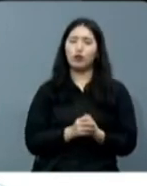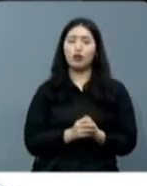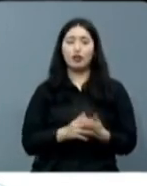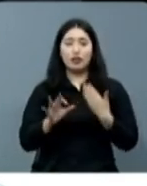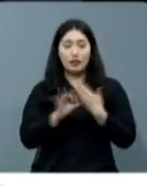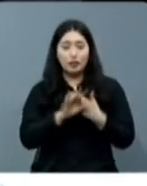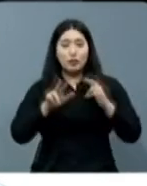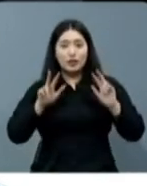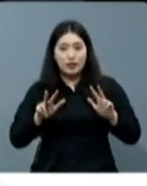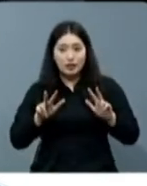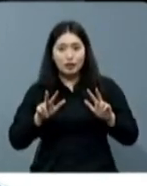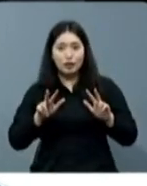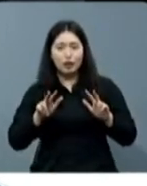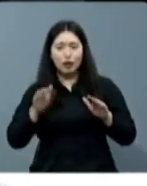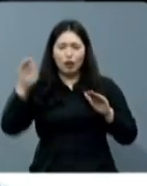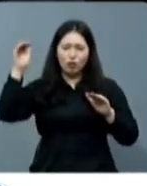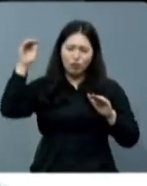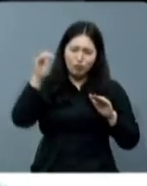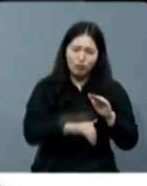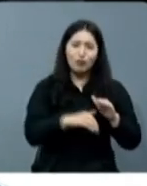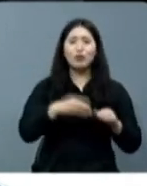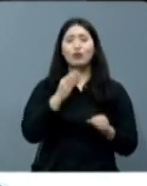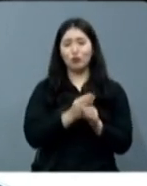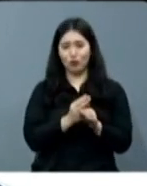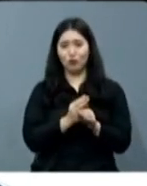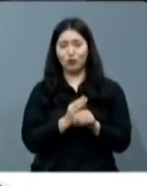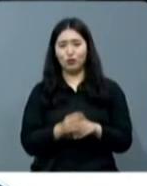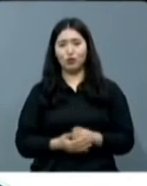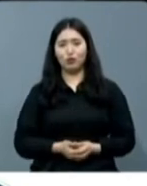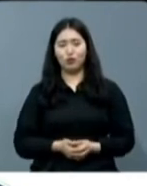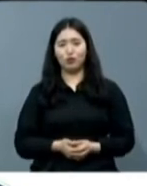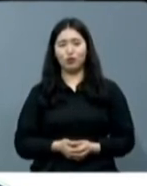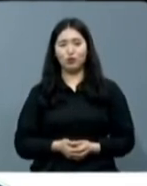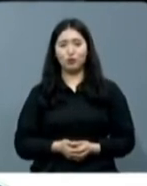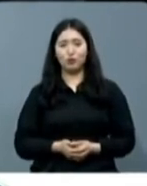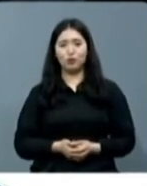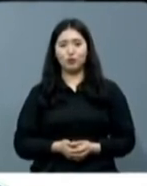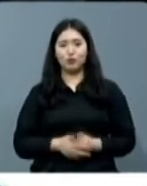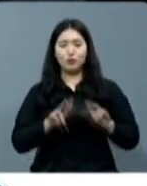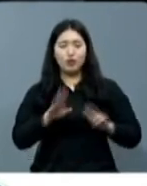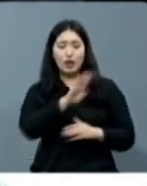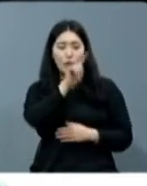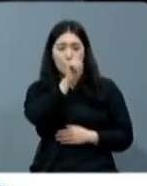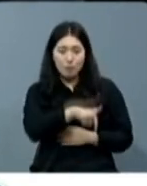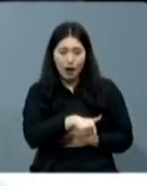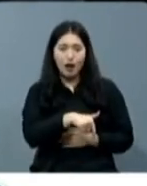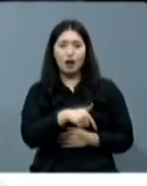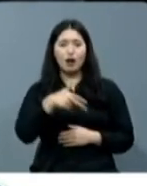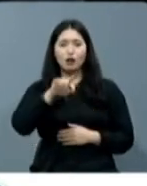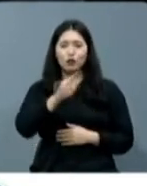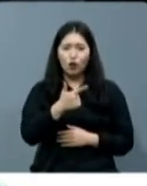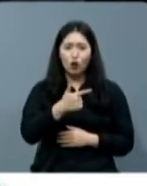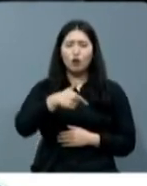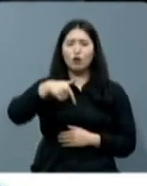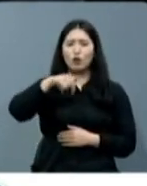하향 돌파할 위기입니다. 그렇습니다. 그러면 2%보다 좀 낮죠. 예, 지금 박정희 대통령, 전두환, 노태우, 예.